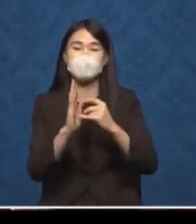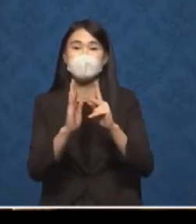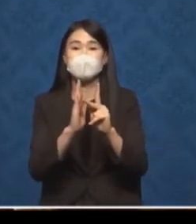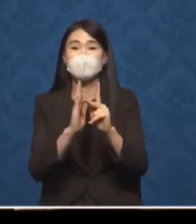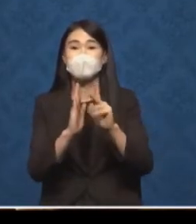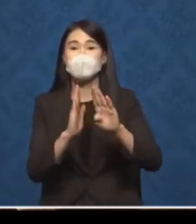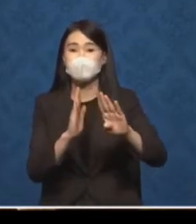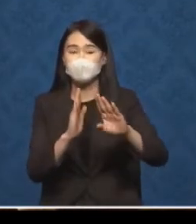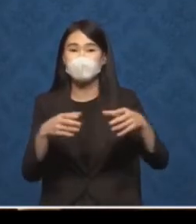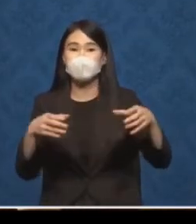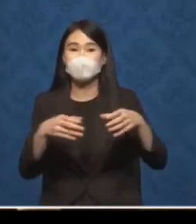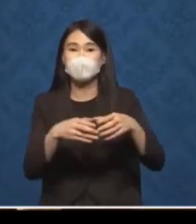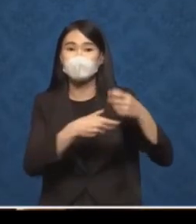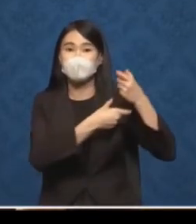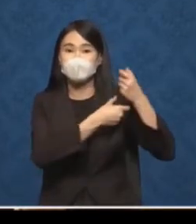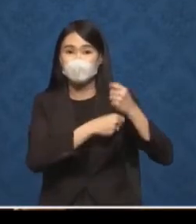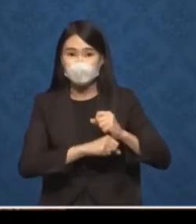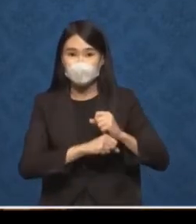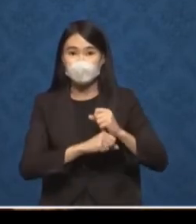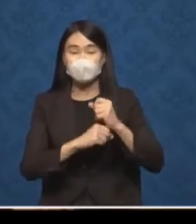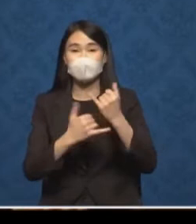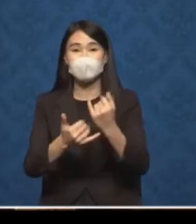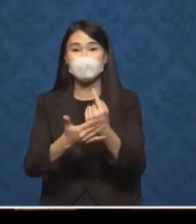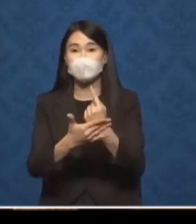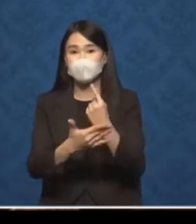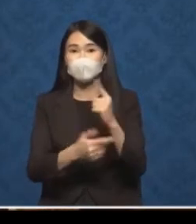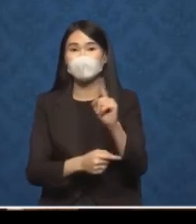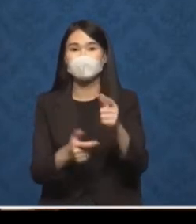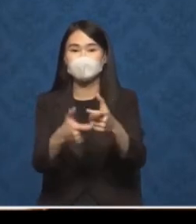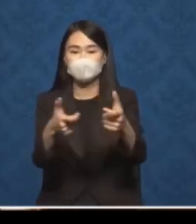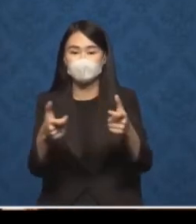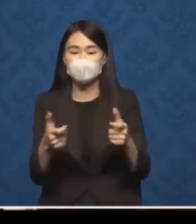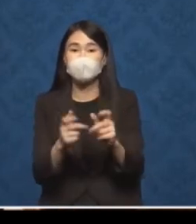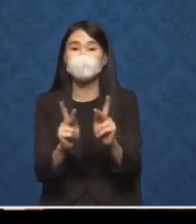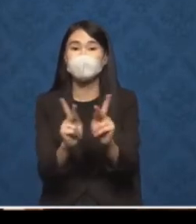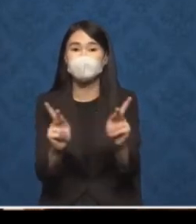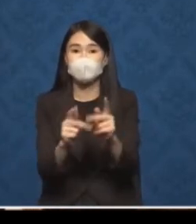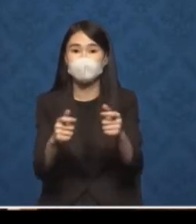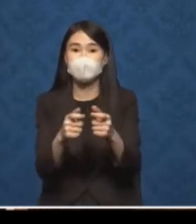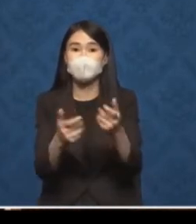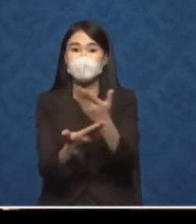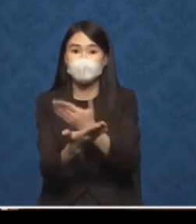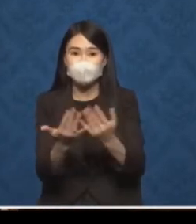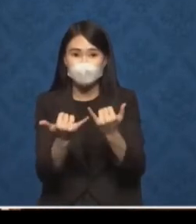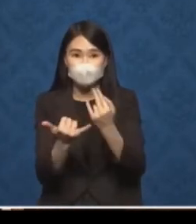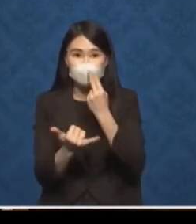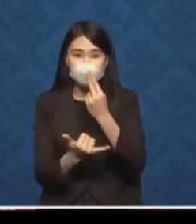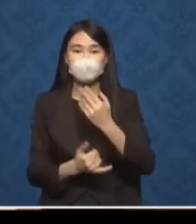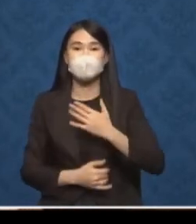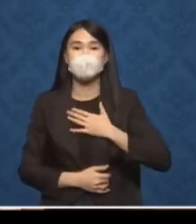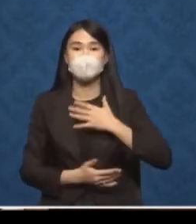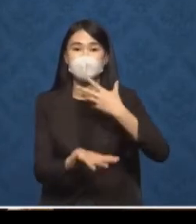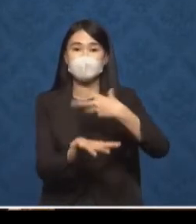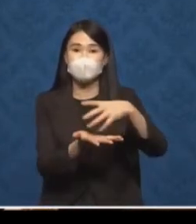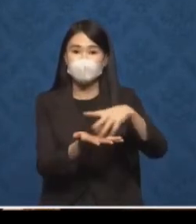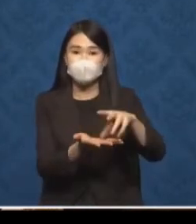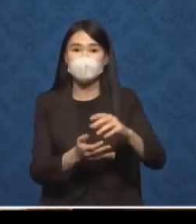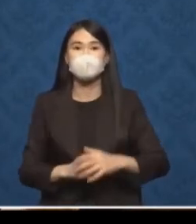คประชาธิปัตย์ในฐานะกรรมาธิการท่านประธานครับ